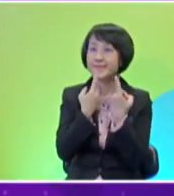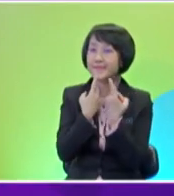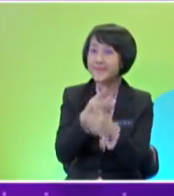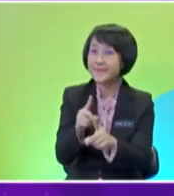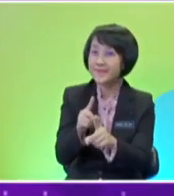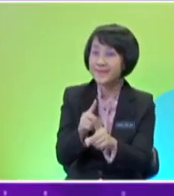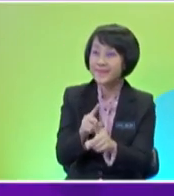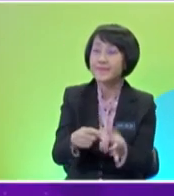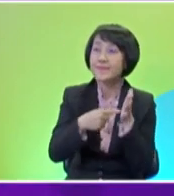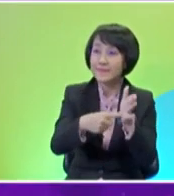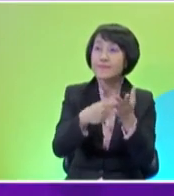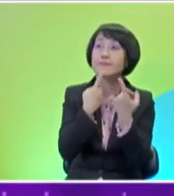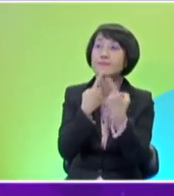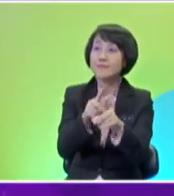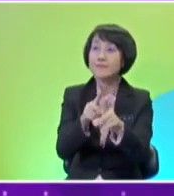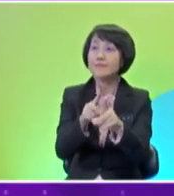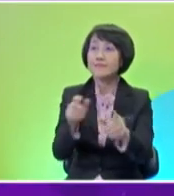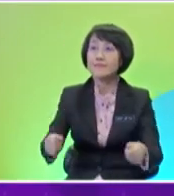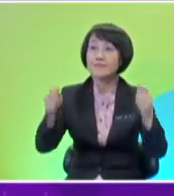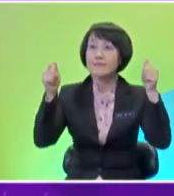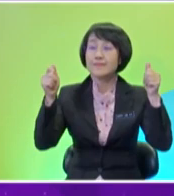Tunjukkan jawaban di